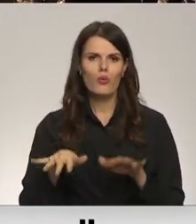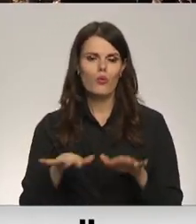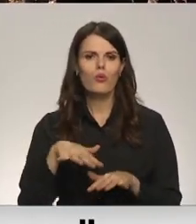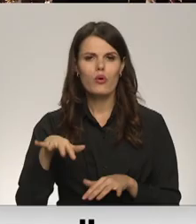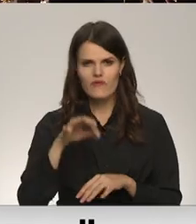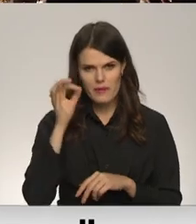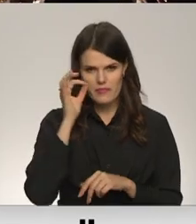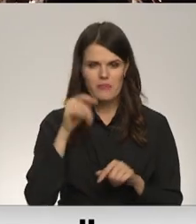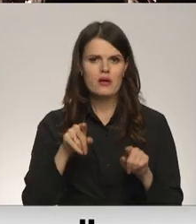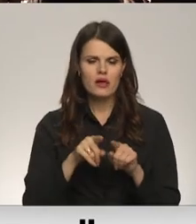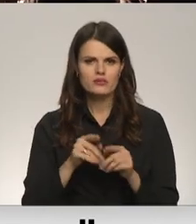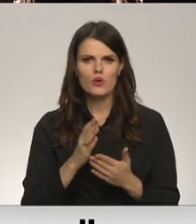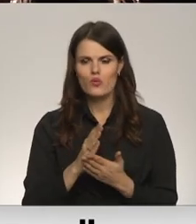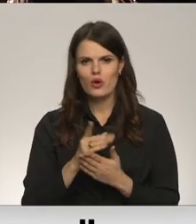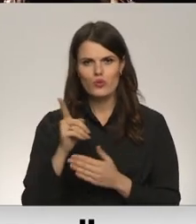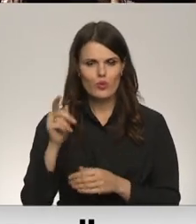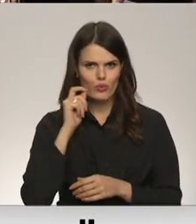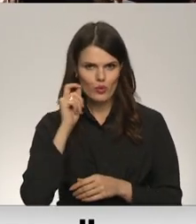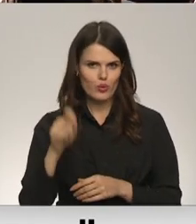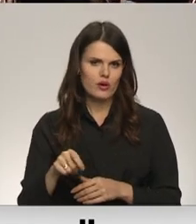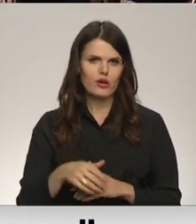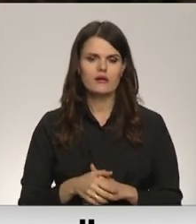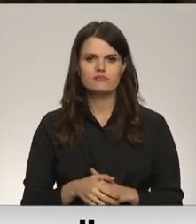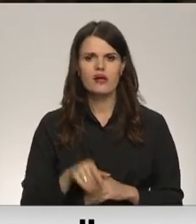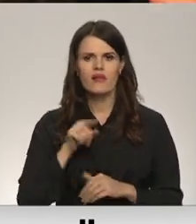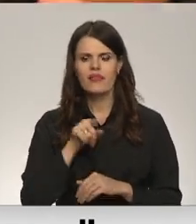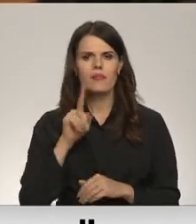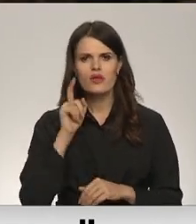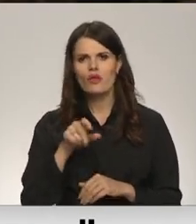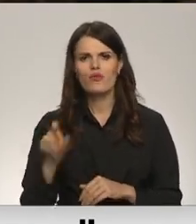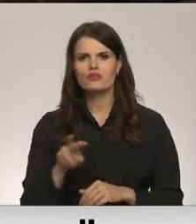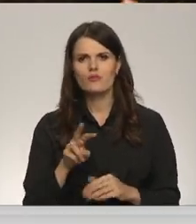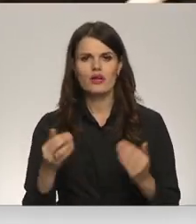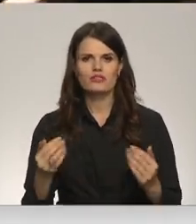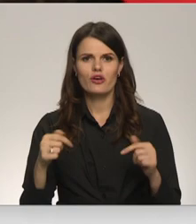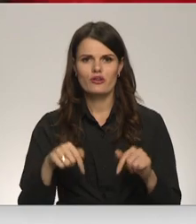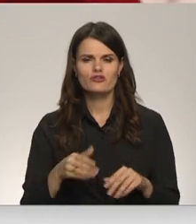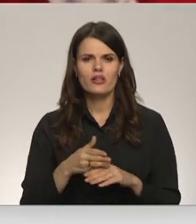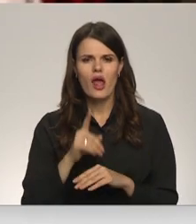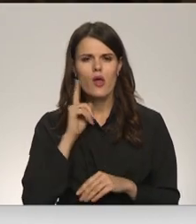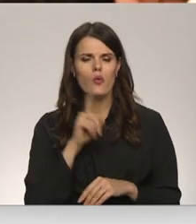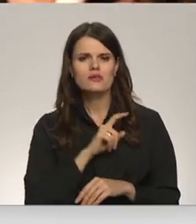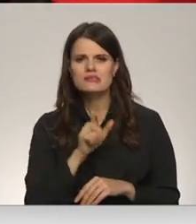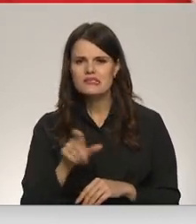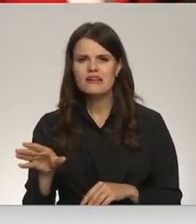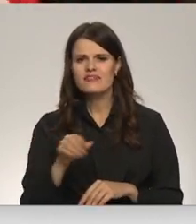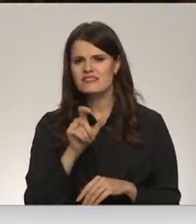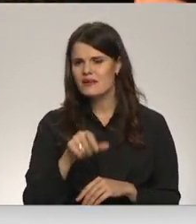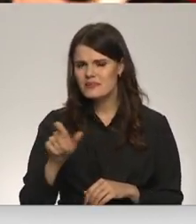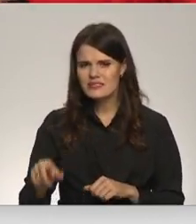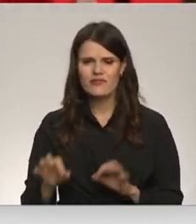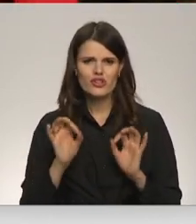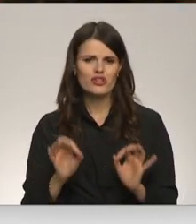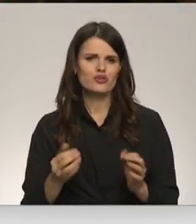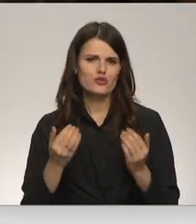tika pieminēts arī notiekošais Ukrainā. Tiem jauniešiem, kas pašlaik šeit ierodas, jaunsargiem, visiem cilvēkiem, es domāju, ka